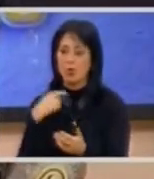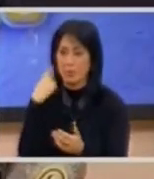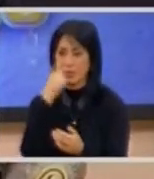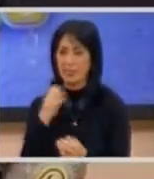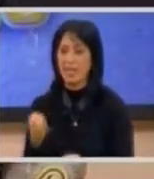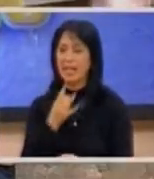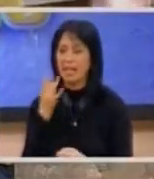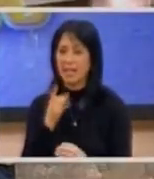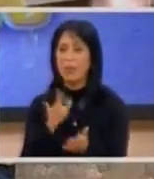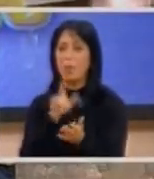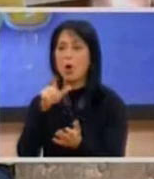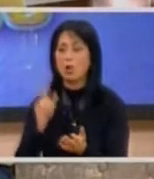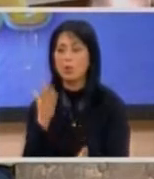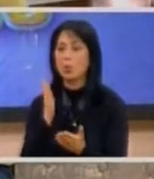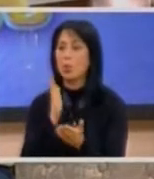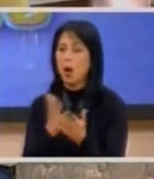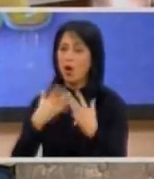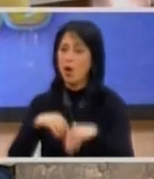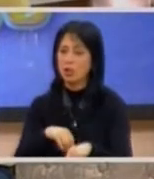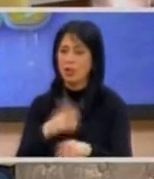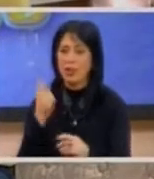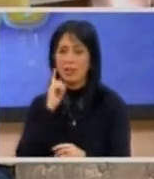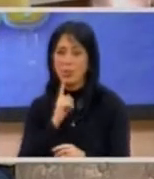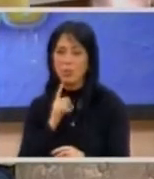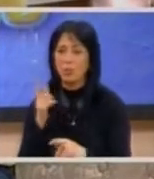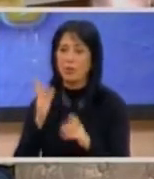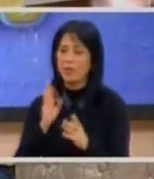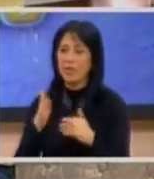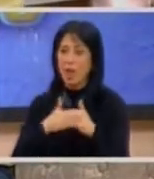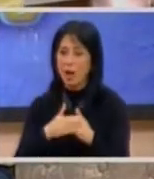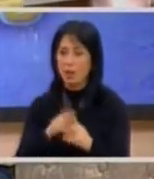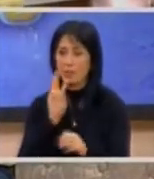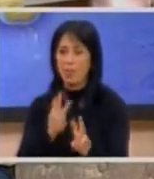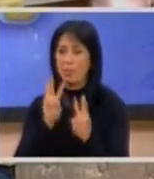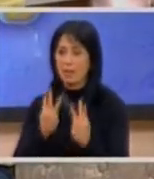მიმართო მოსახლეობას, თუ ყავთ ოჯახის წევრი ასეთი ან ახლობელი, შევძანდით